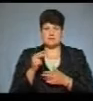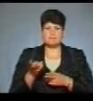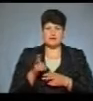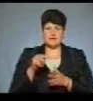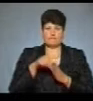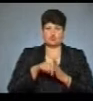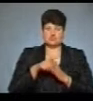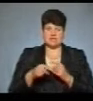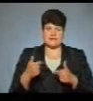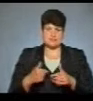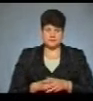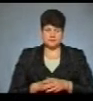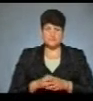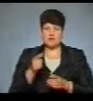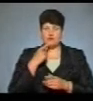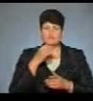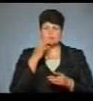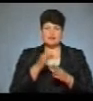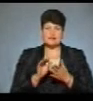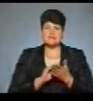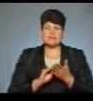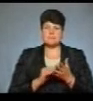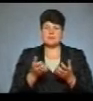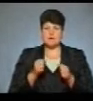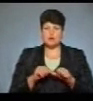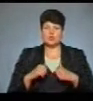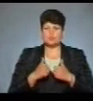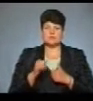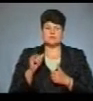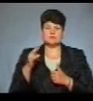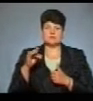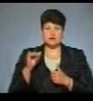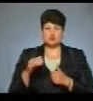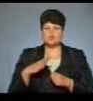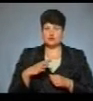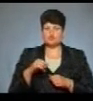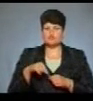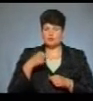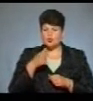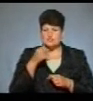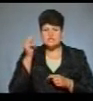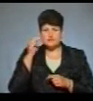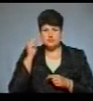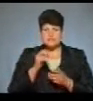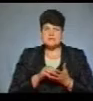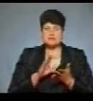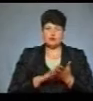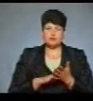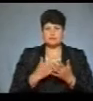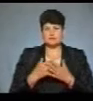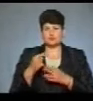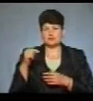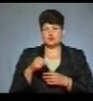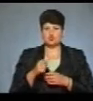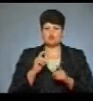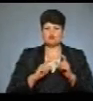екзамен. За словами відповідального секретаря приймальної комісії Ігоря Драча, очікують, що цьогорічне навчання зарахують близько 1000 студентів і